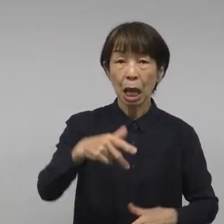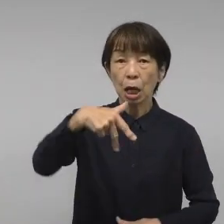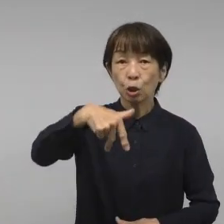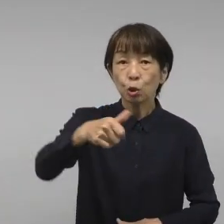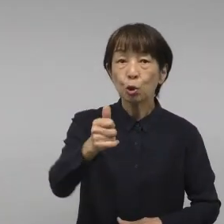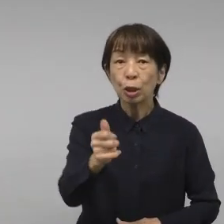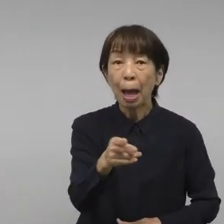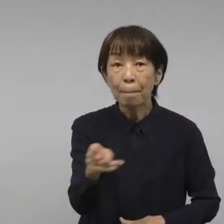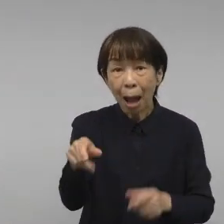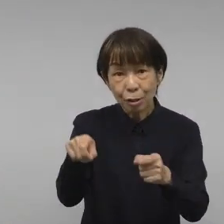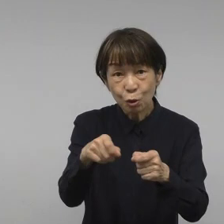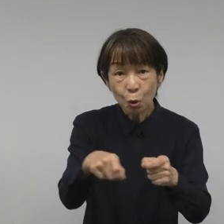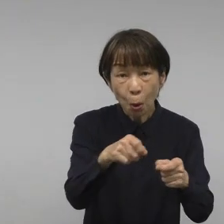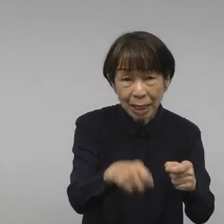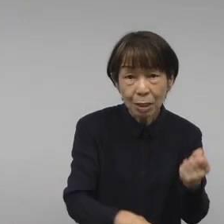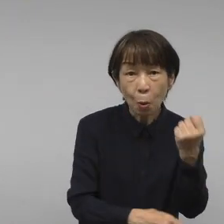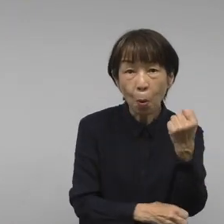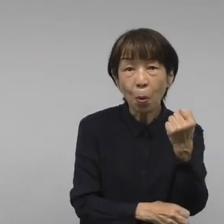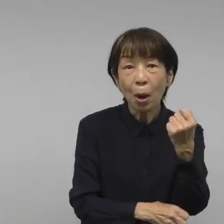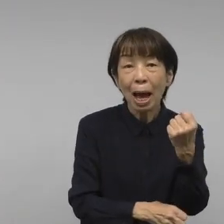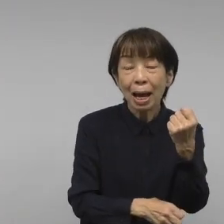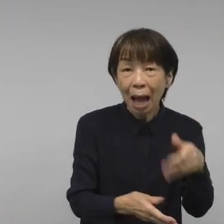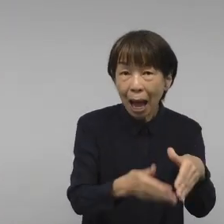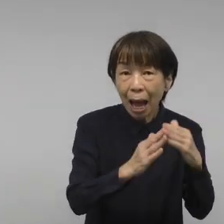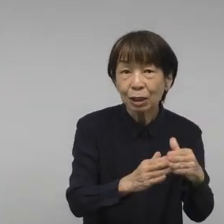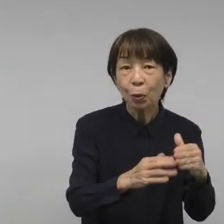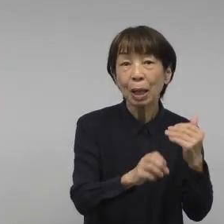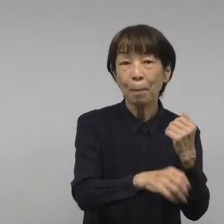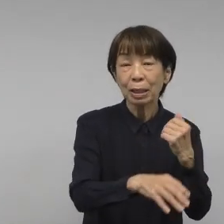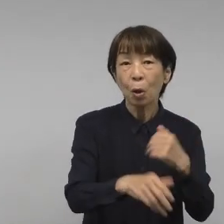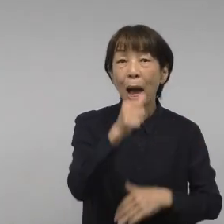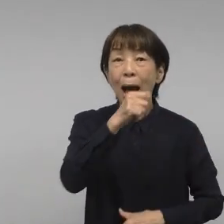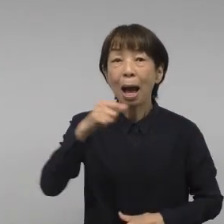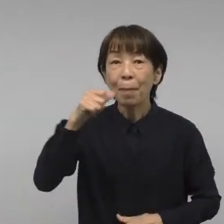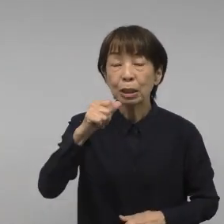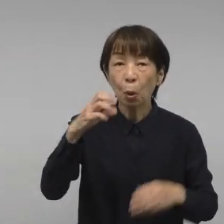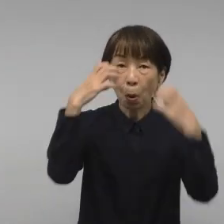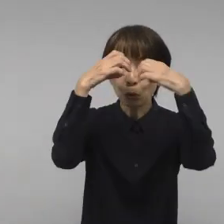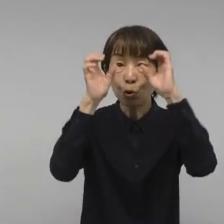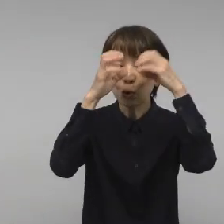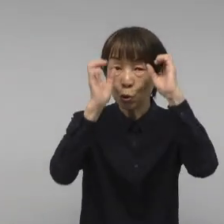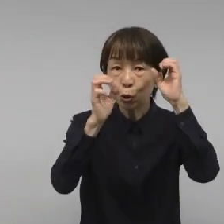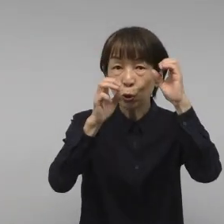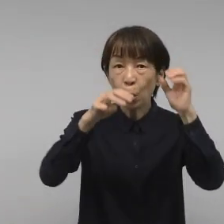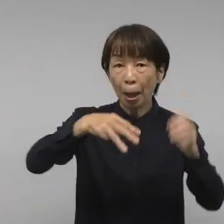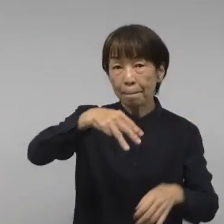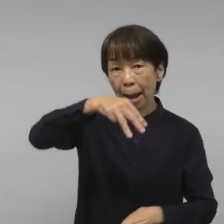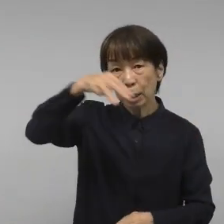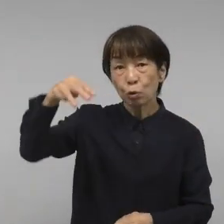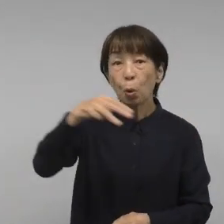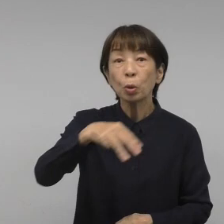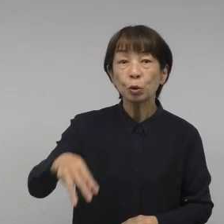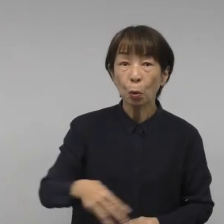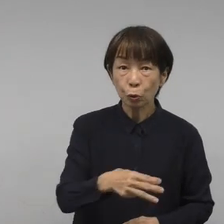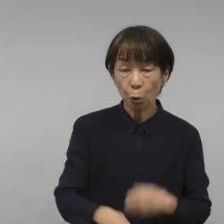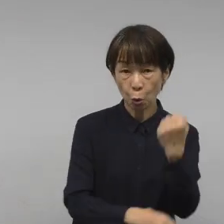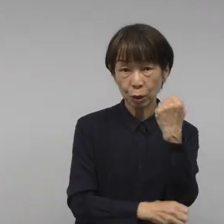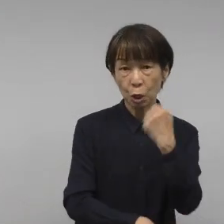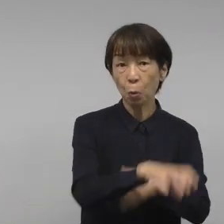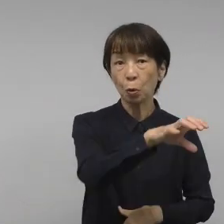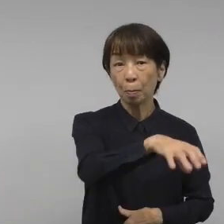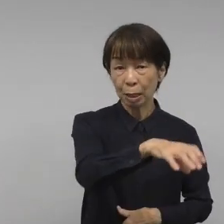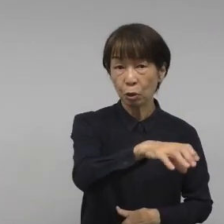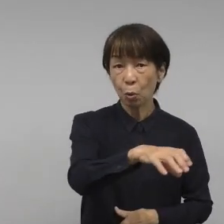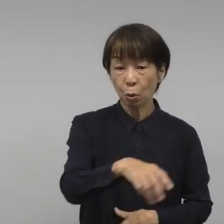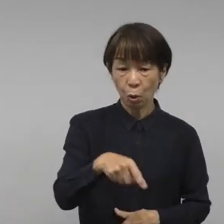発祥地でもありますし、またアマゾン、グーグル、マイクロソフトの本拠地でもありますね。シアトルの訪問させていただきまして、